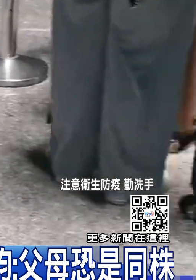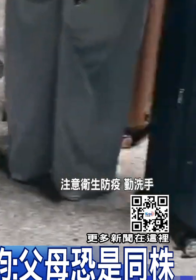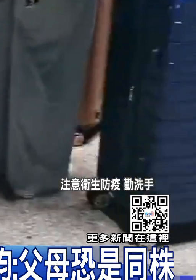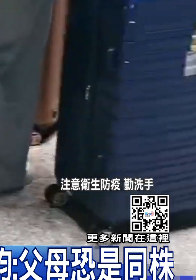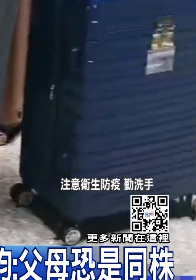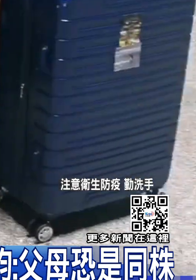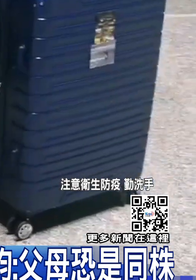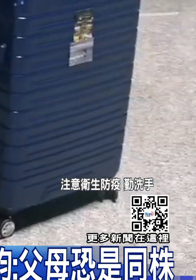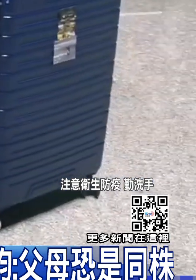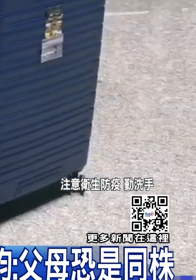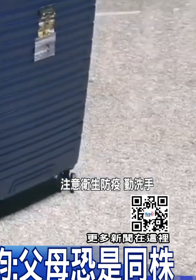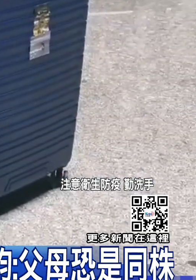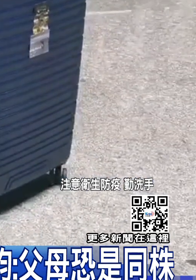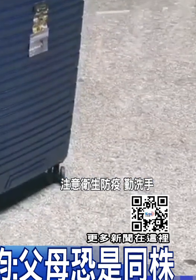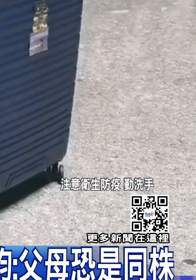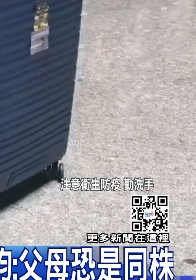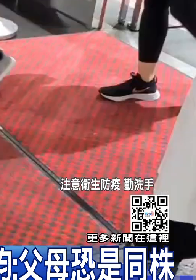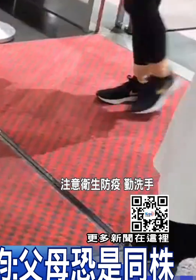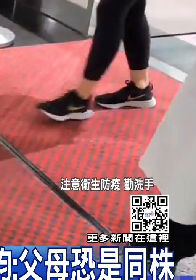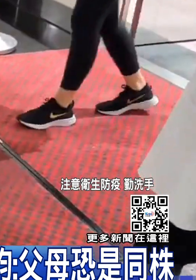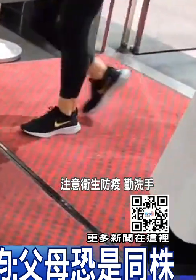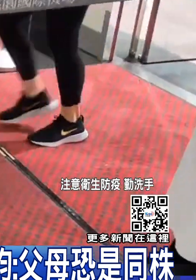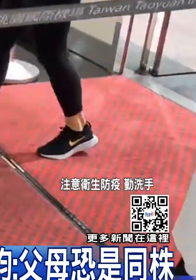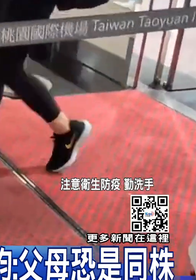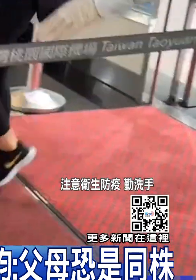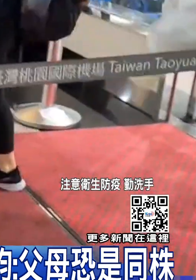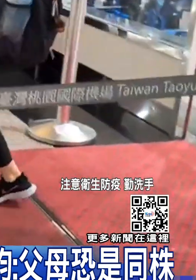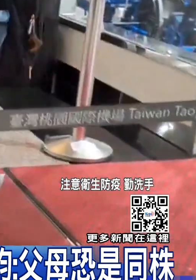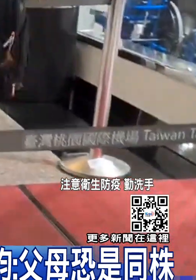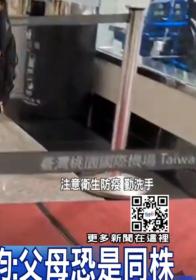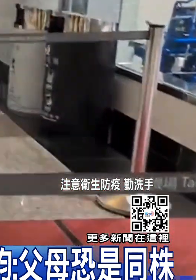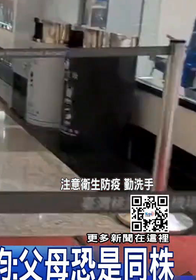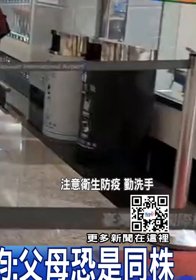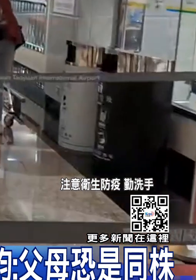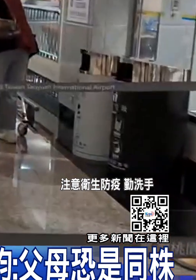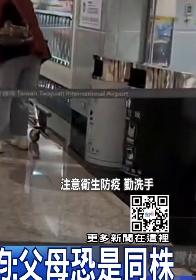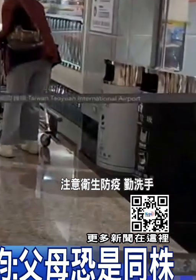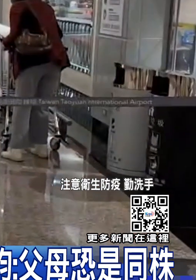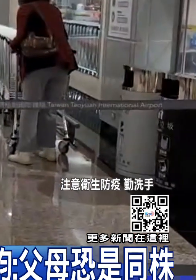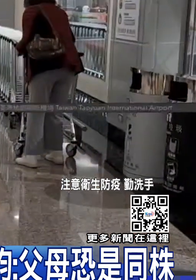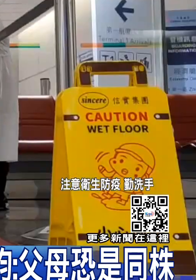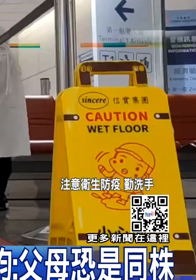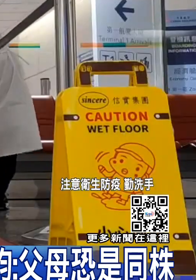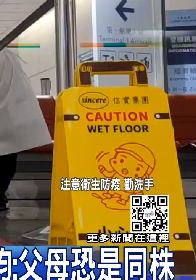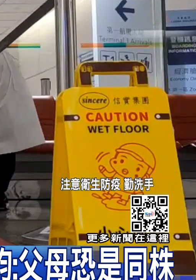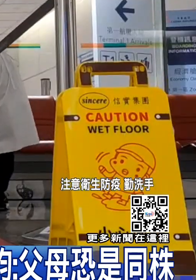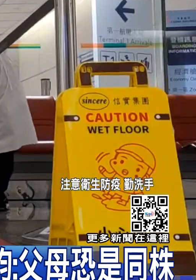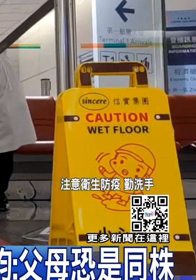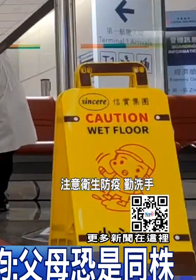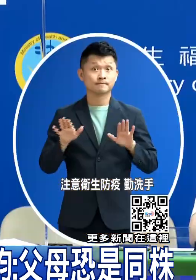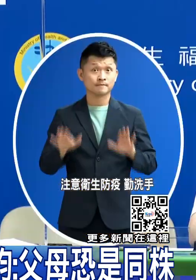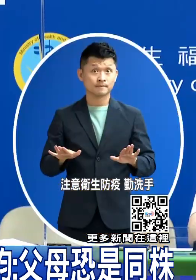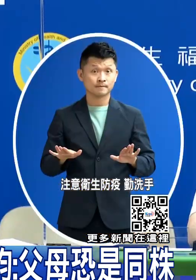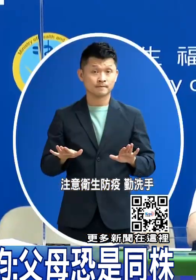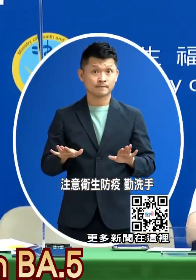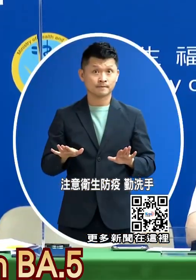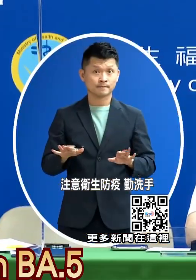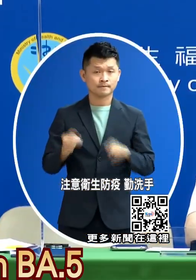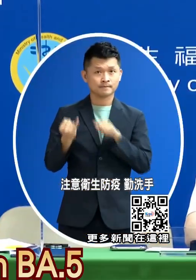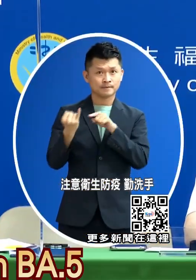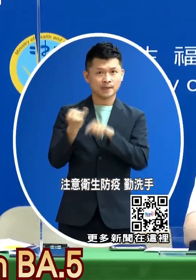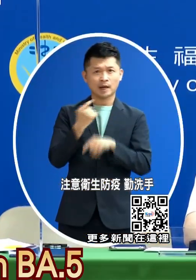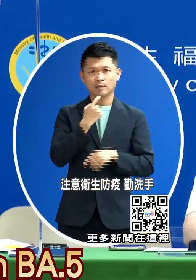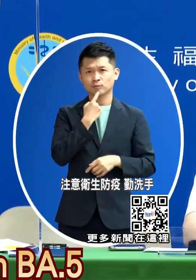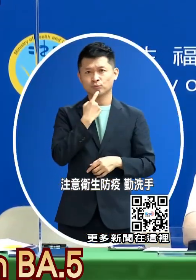之外，先追踪5位接触者，快筛虽然阴性，安全起见还是会做 PCR， 并且监测身体状况。 高度疑